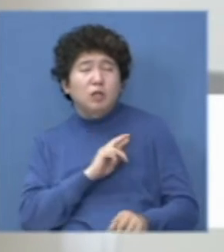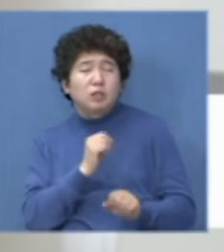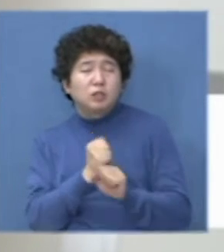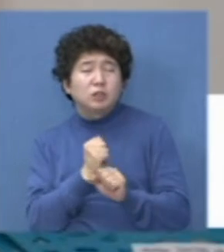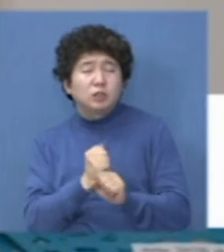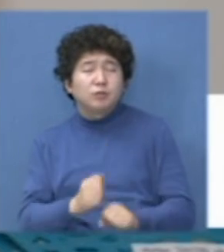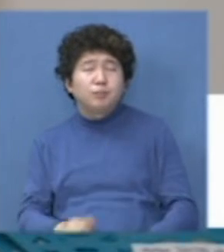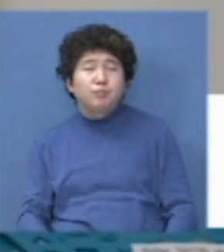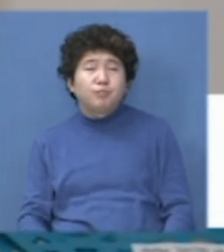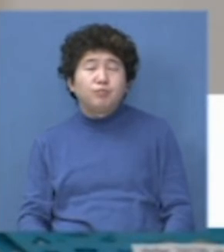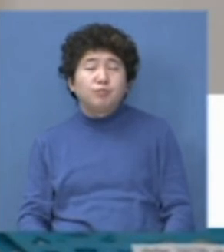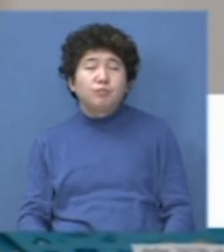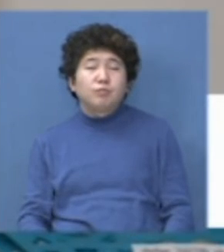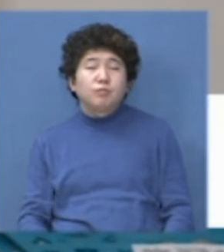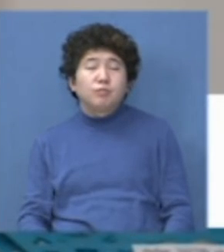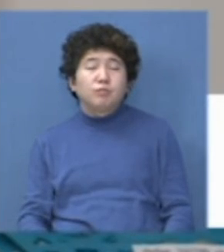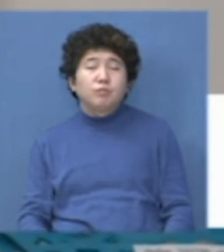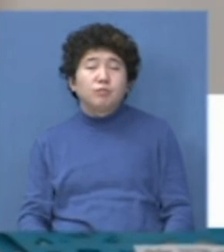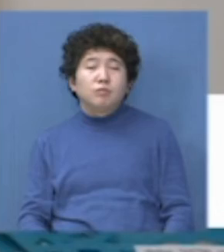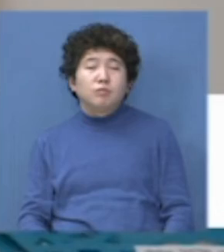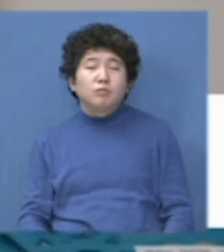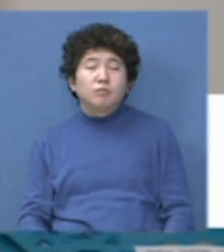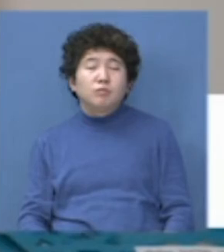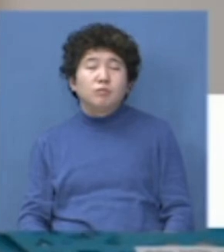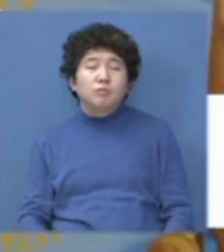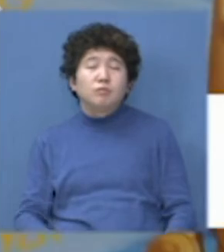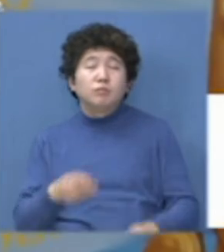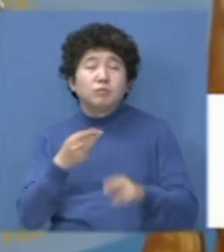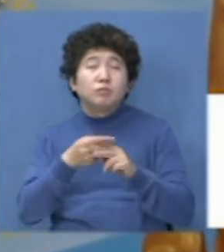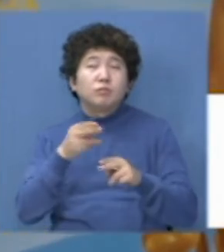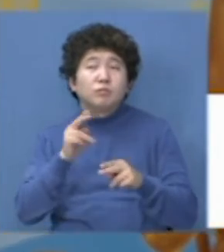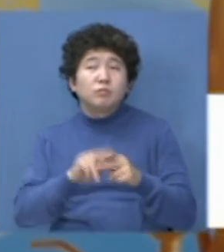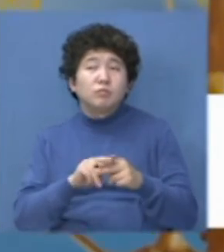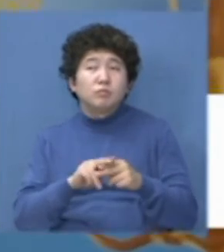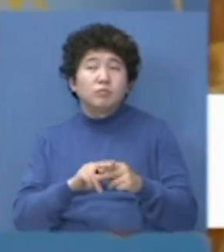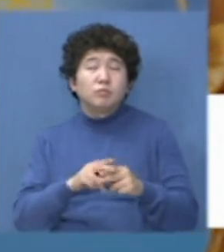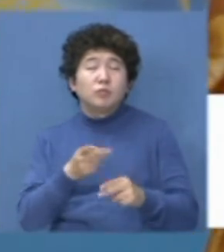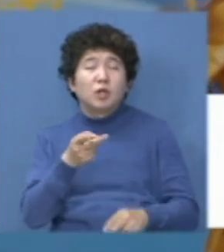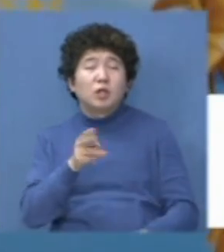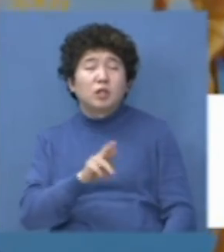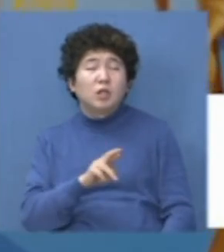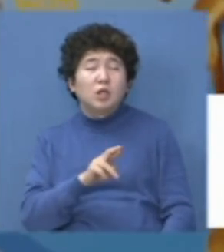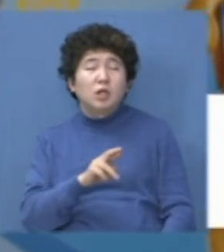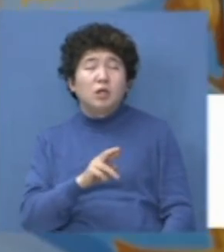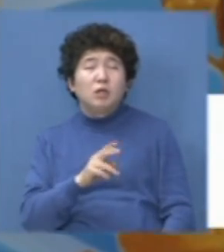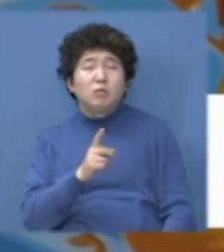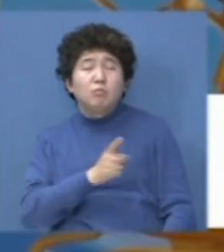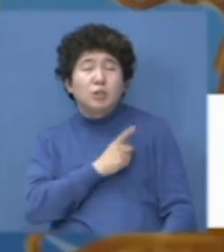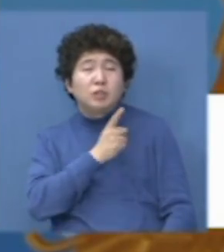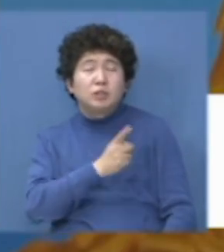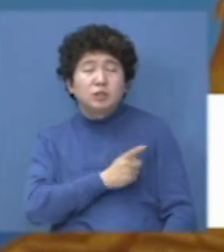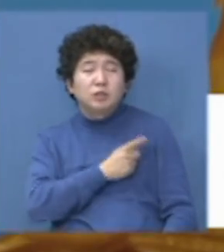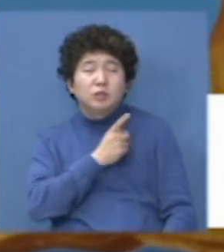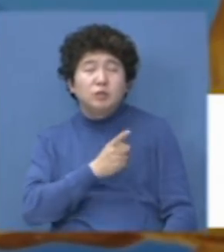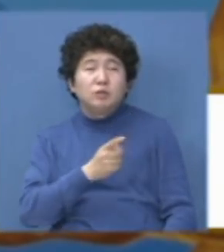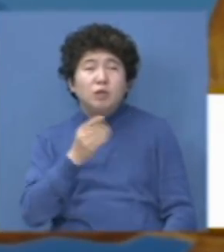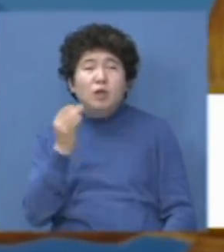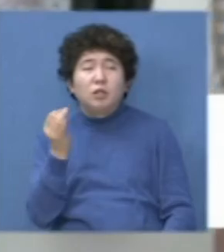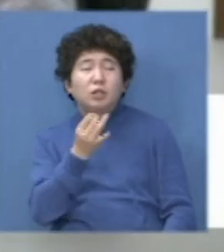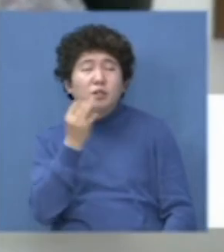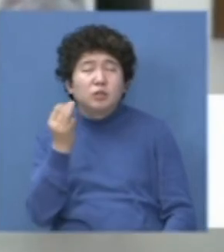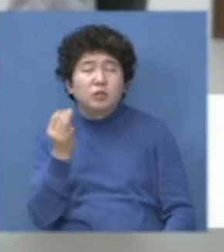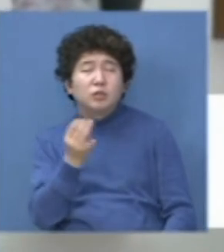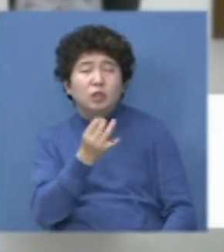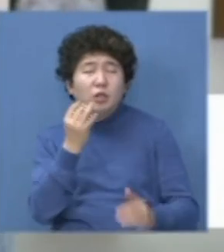болады. Көрме ұйымдастырушылардың айтуынша, осындай жобалар қолөнершілердің жұмысына назар аударып, шығармашылыққа қызығушылық танытқандар